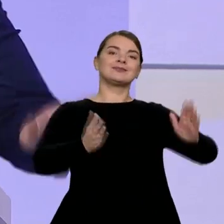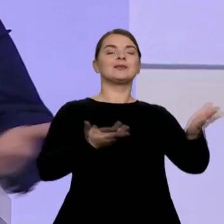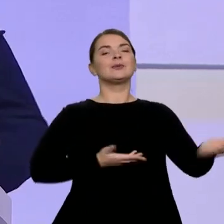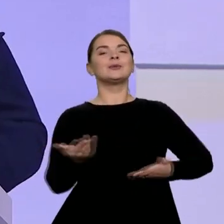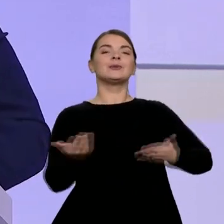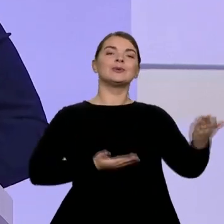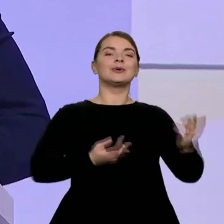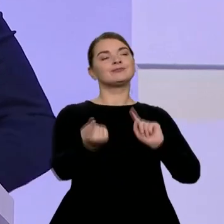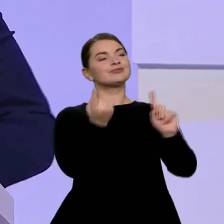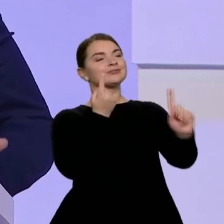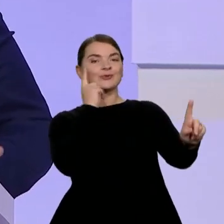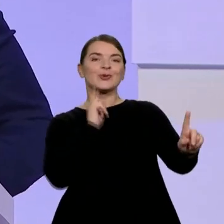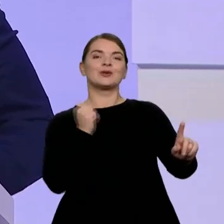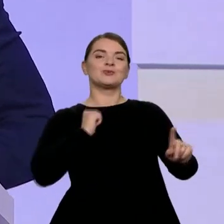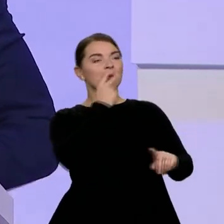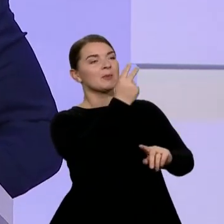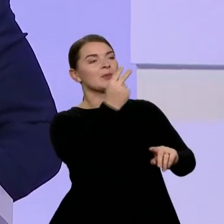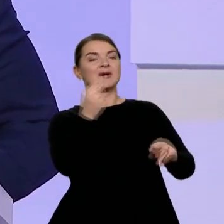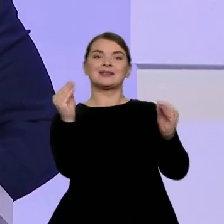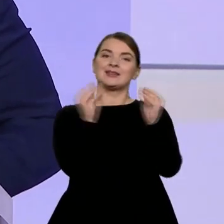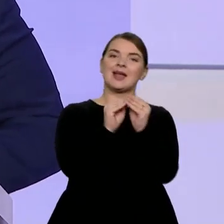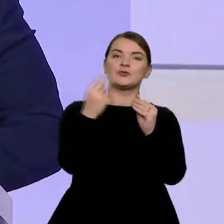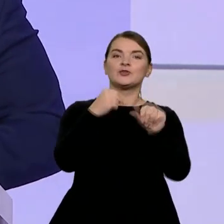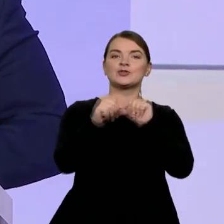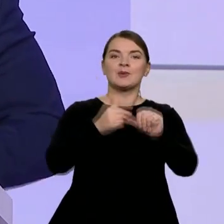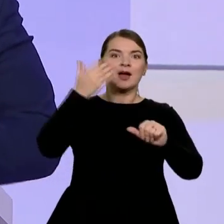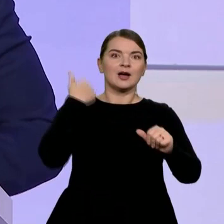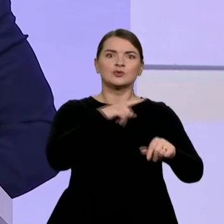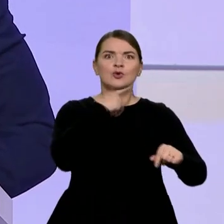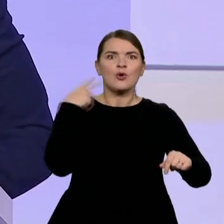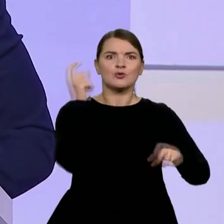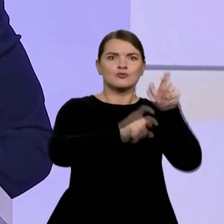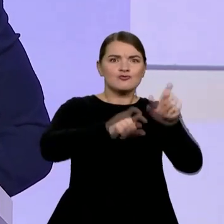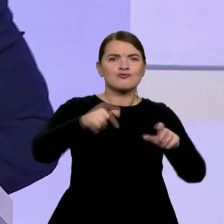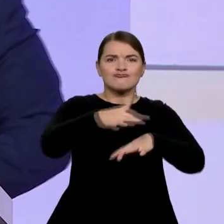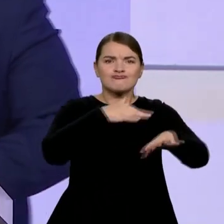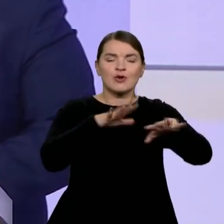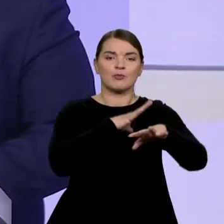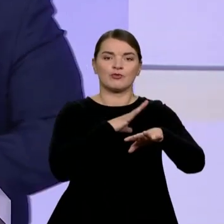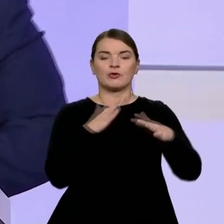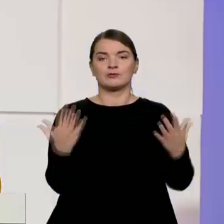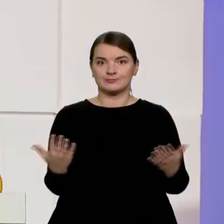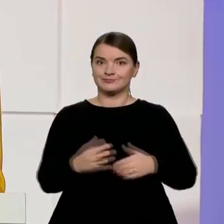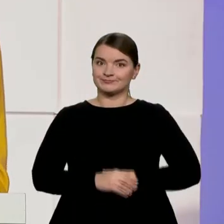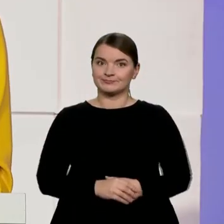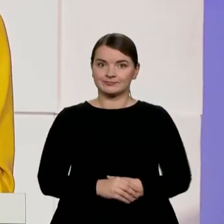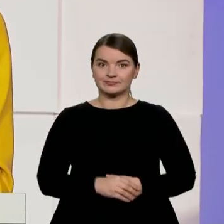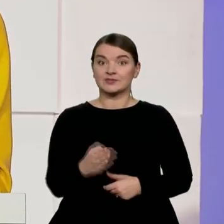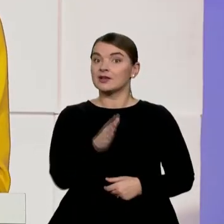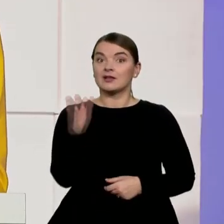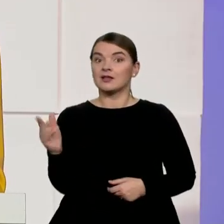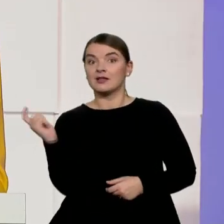nes prieš kokį 10-20 metų jų būdavo žymiai daugiau, bet čia galbūt nostalgija veikia. Pabilo, tai jūsų